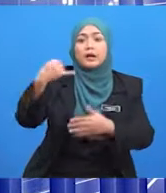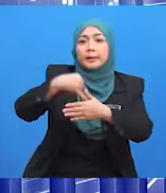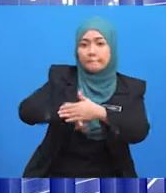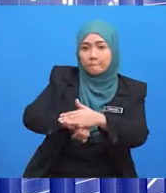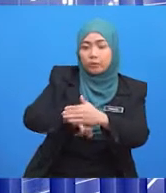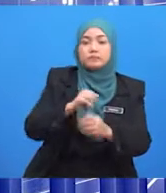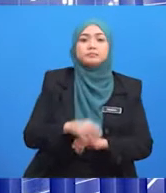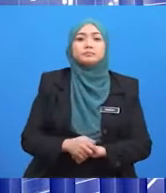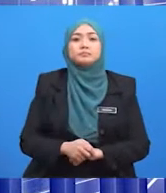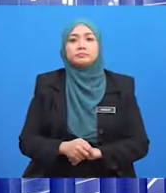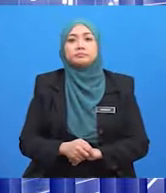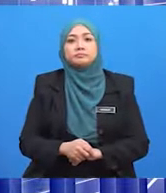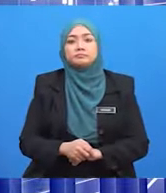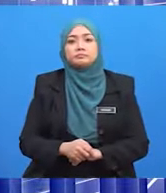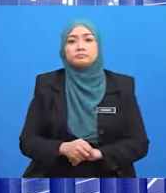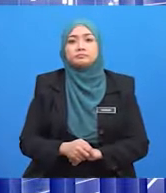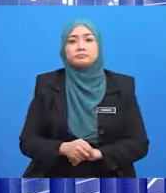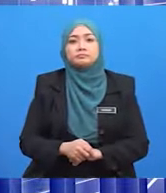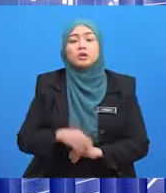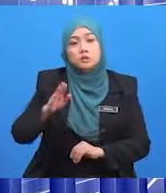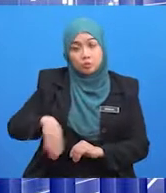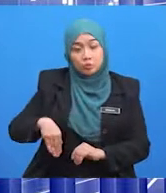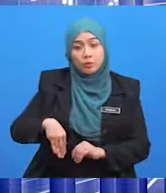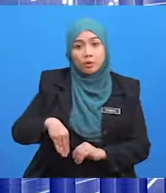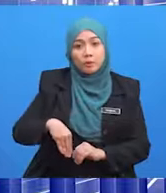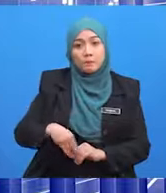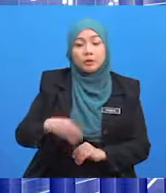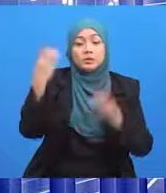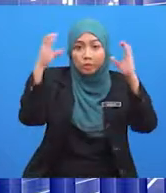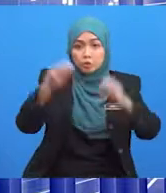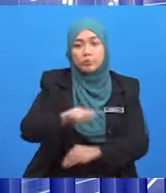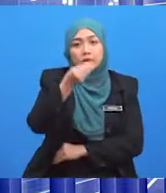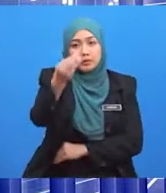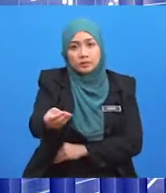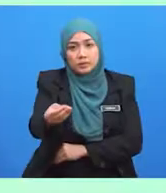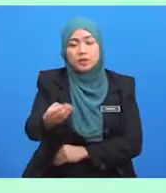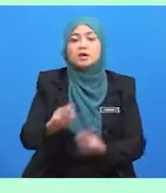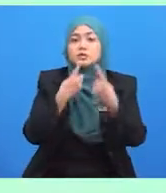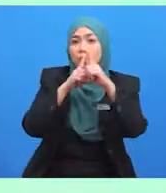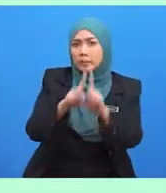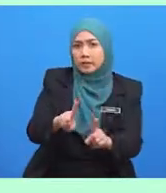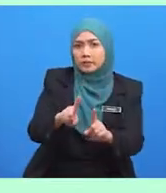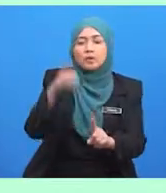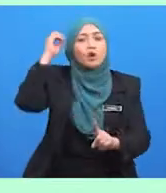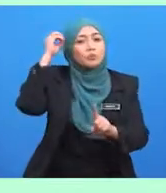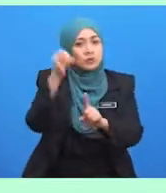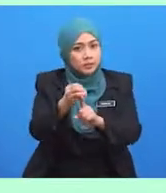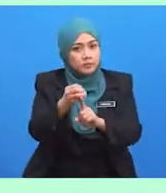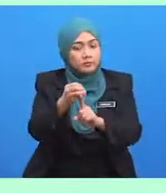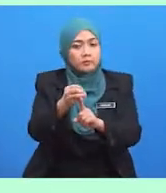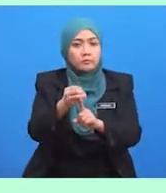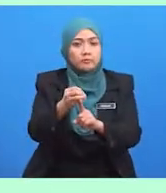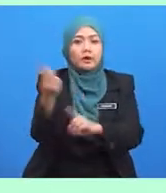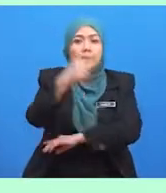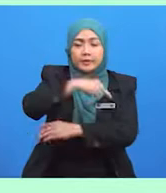Murid-murid boleh cuba fikirkan. Sebelum saya memberi jawapan, saya terangkan dulu objektif pembelajaran kita pada hari